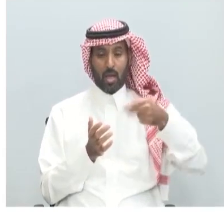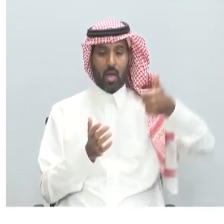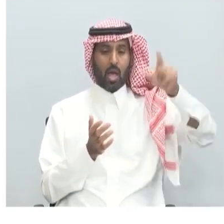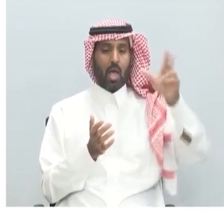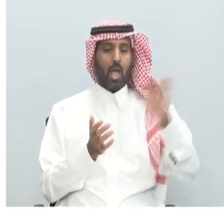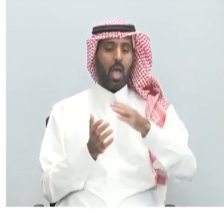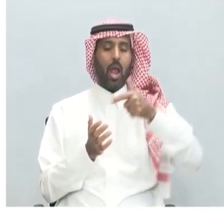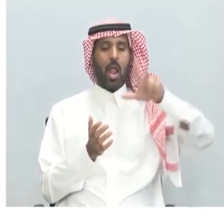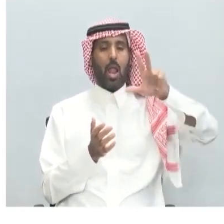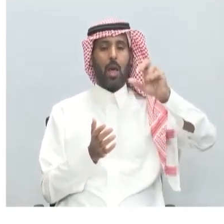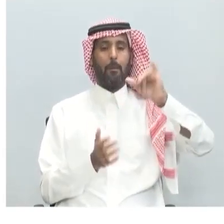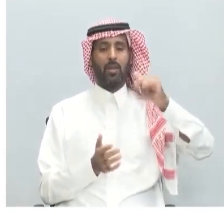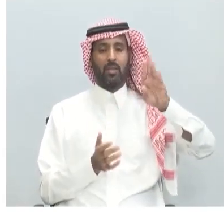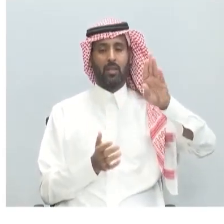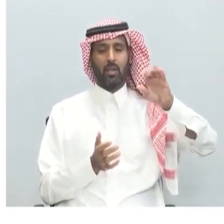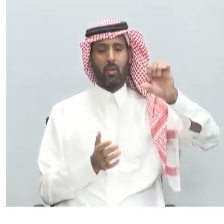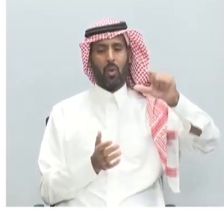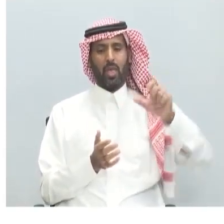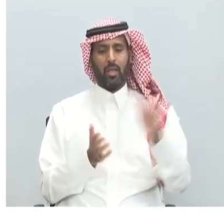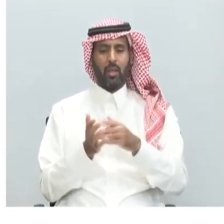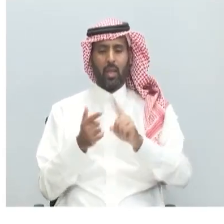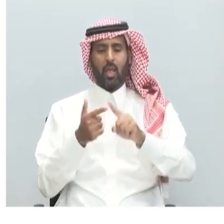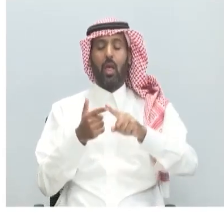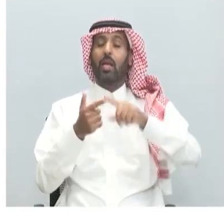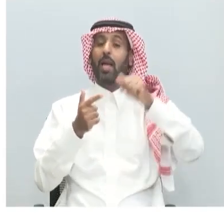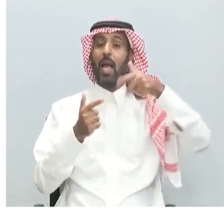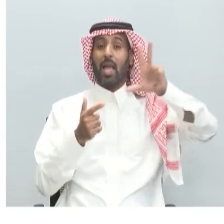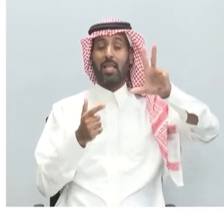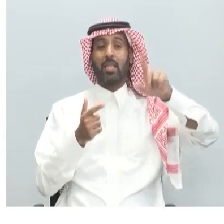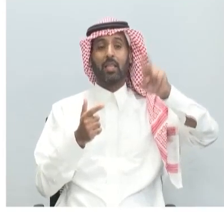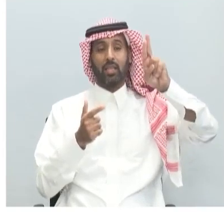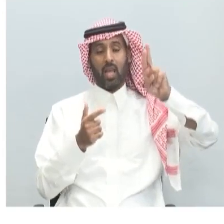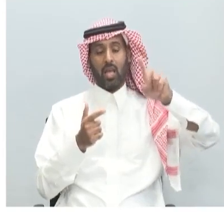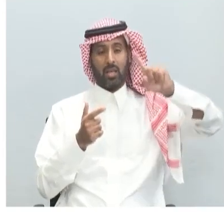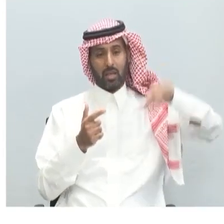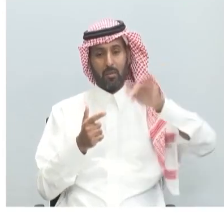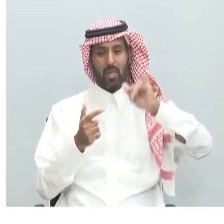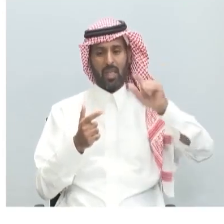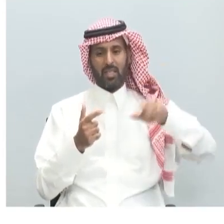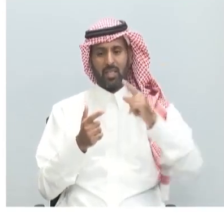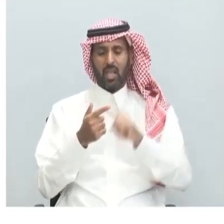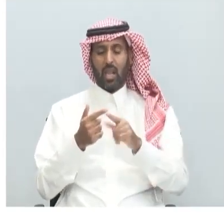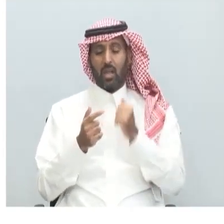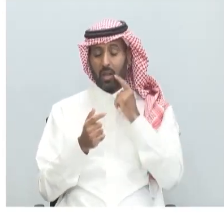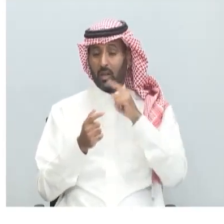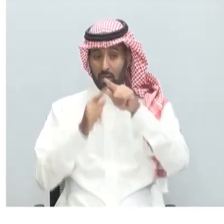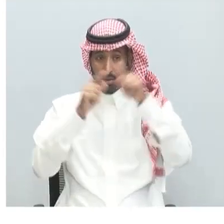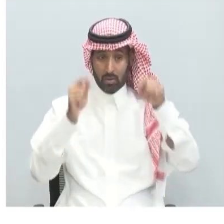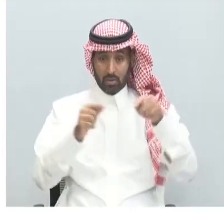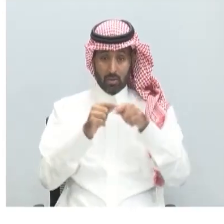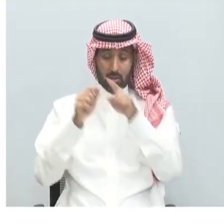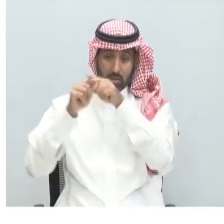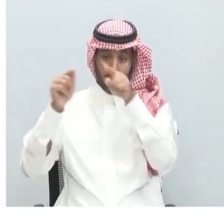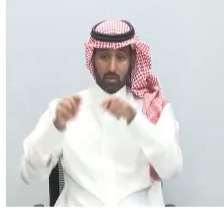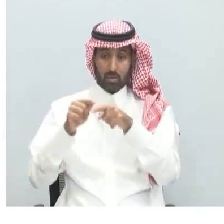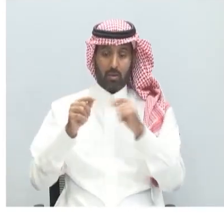القادمه سيكون ترميز الغاز النبيل ونكمل معه الكترونات التكافؤ باذن الله الرسم المربعات مربعات